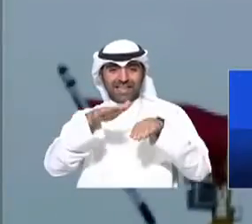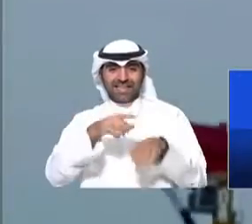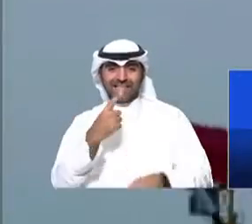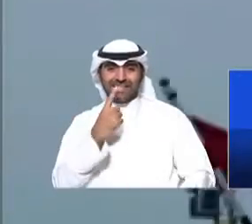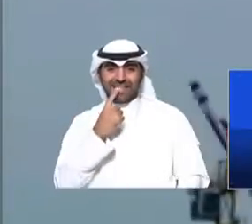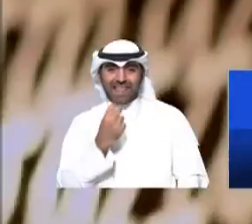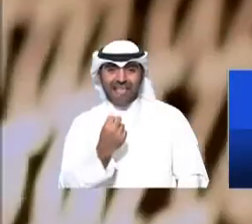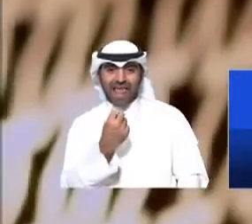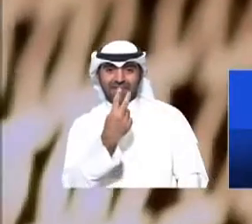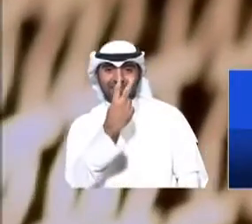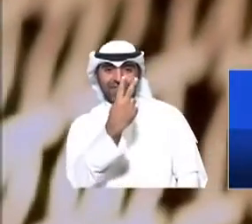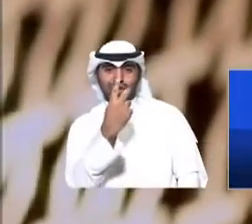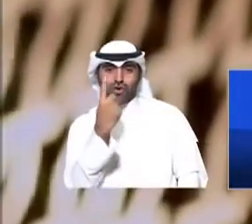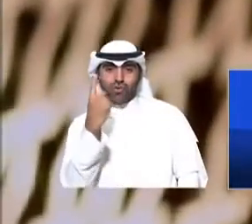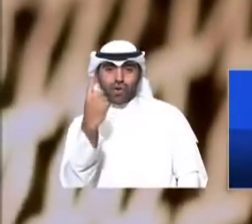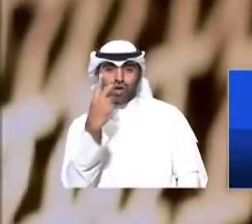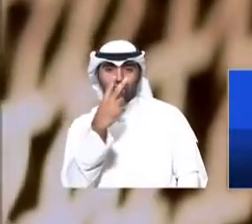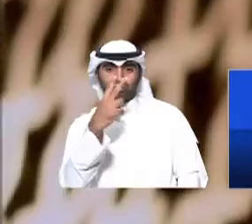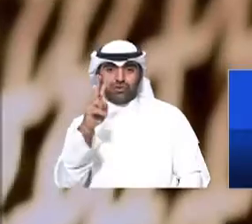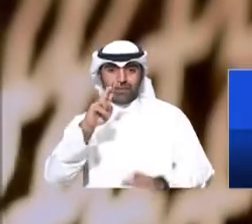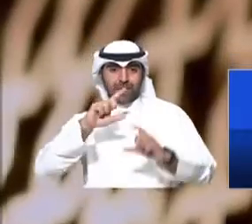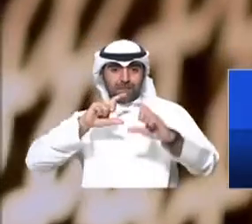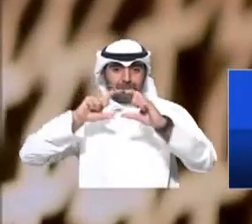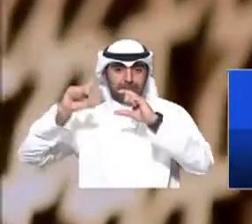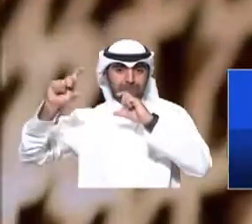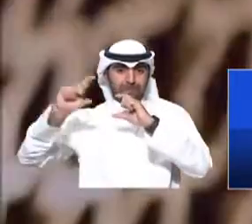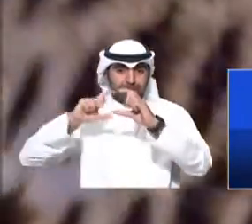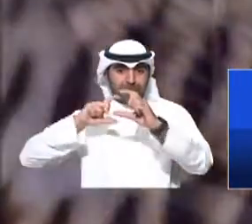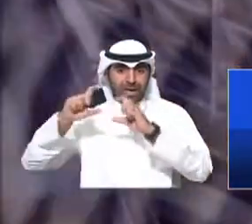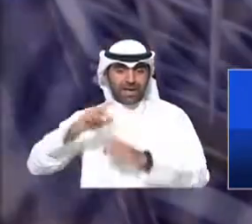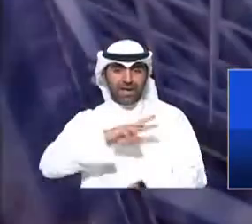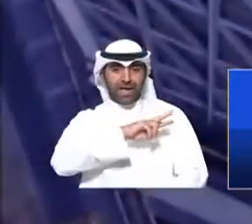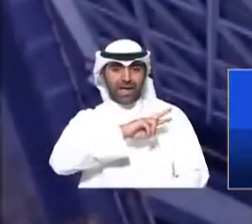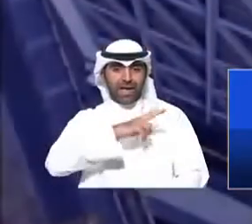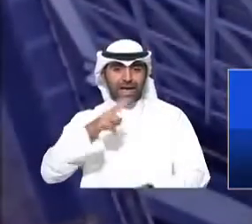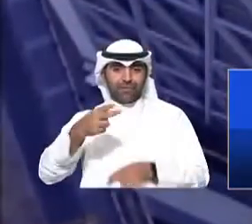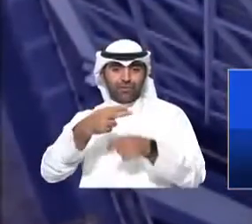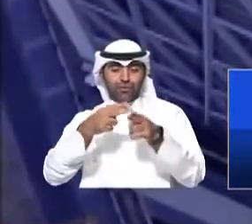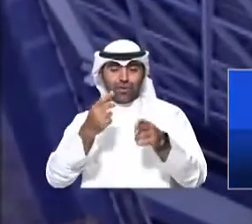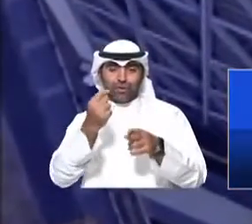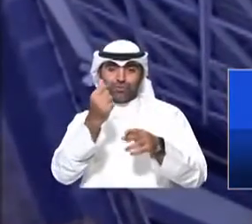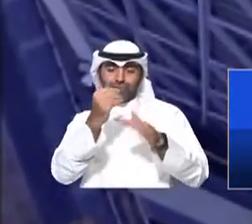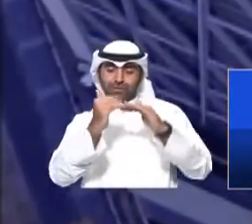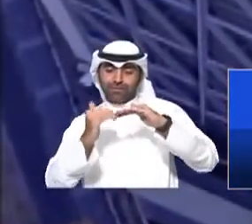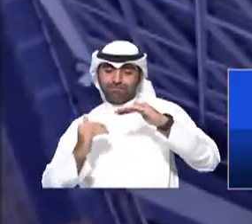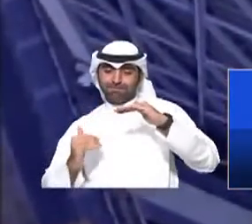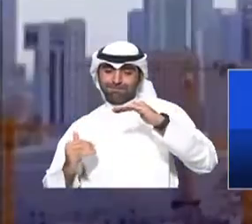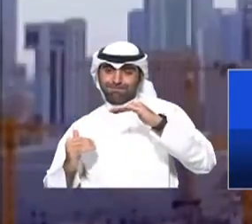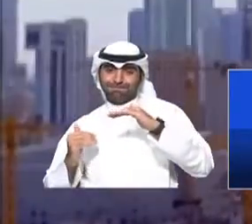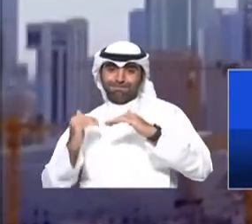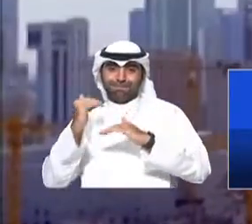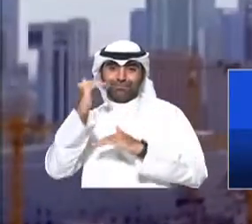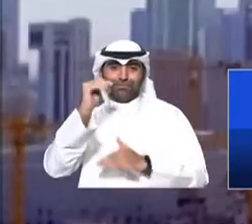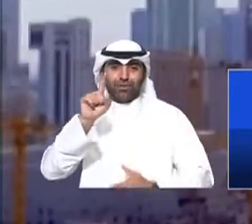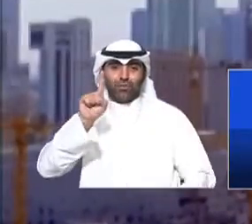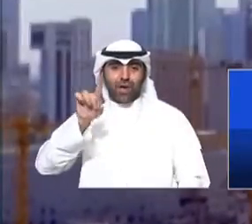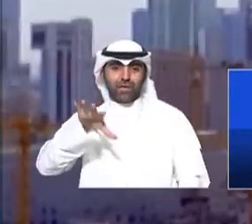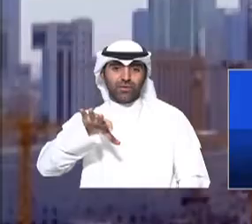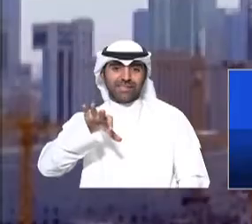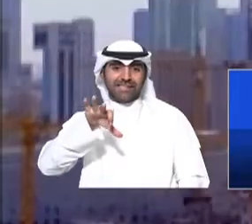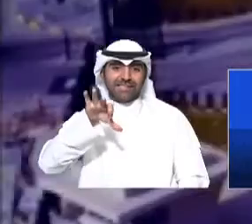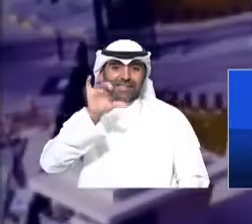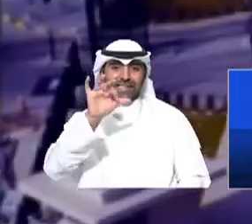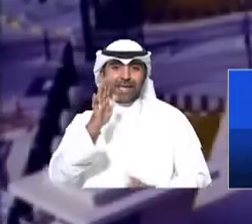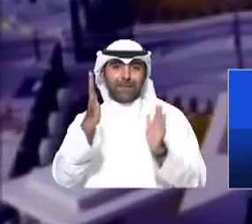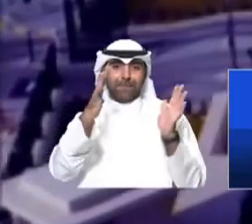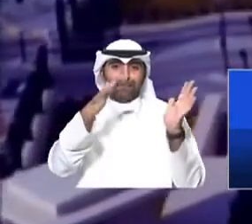المجمعة للقطاع المصرفي الكويتي شهدت نمواً من 85 مليار دينار إلى 91 مليار دينار في